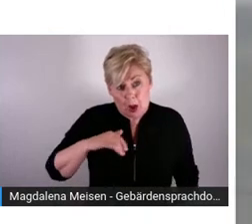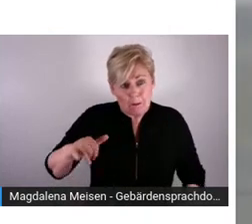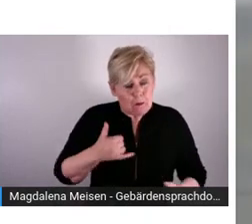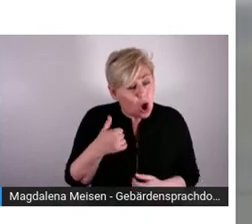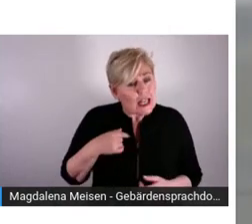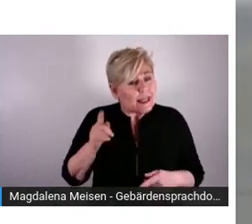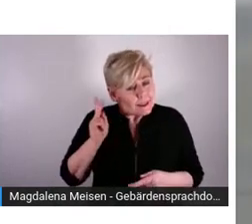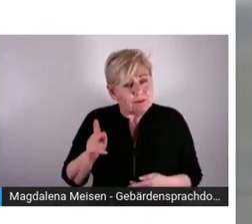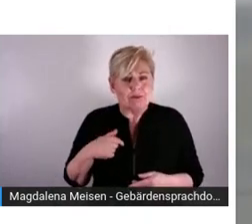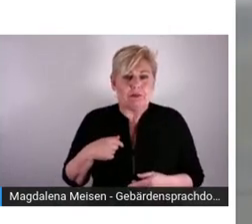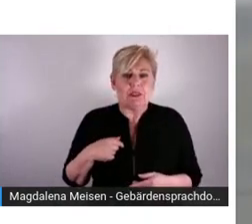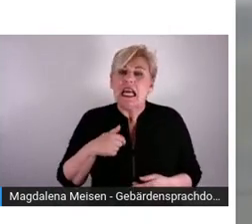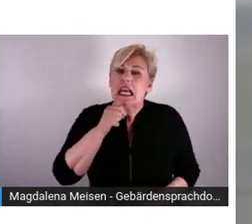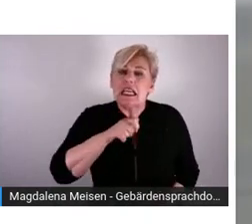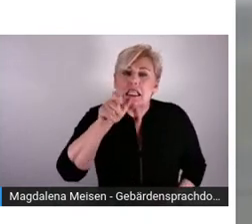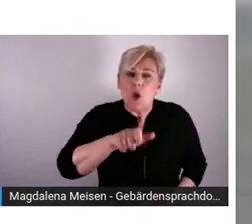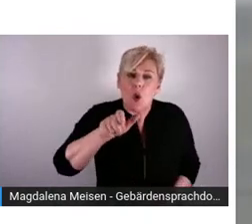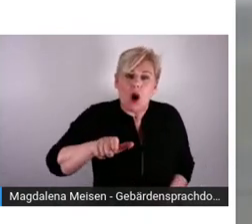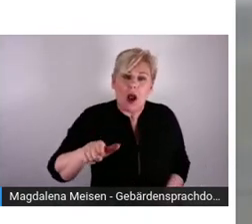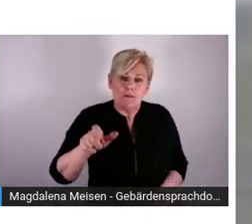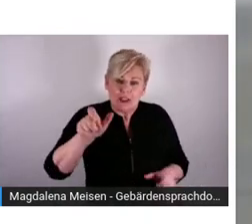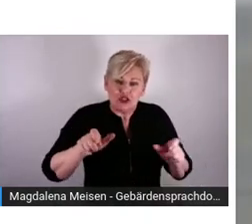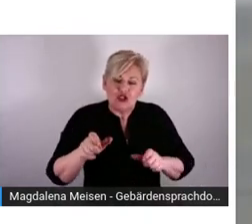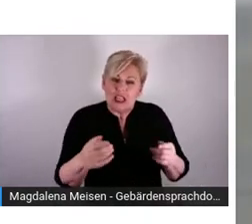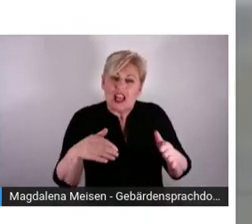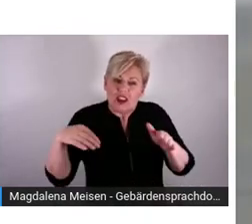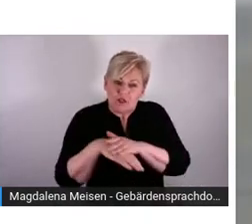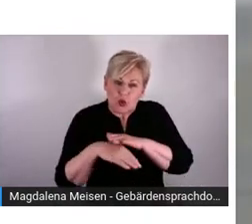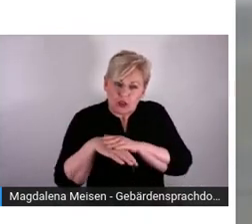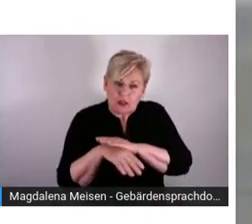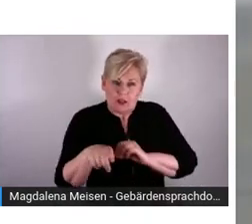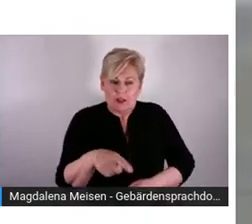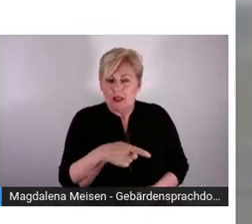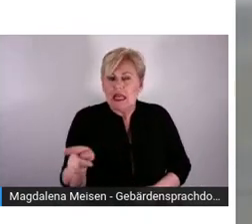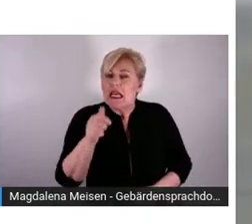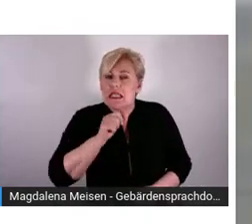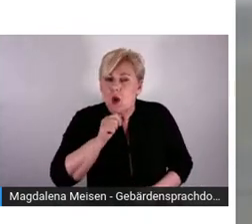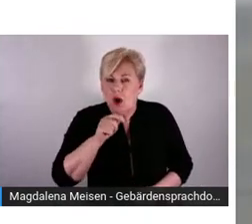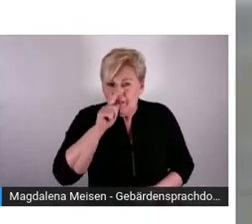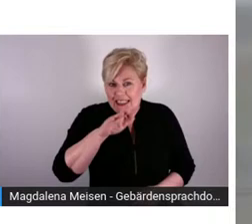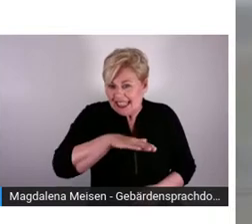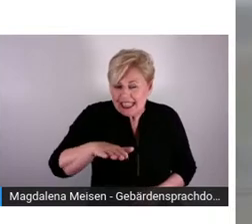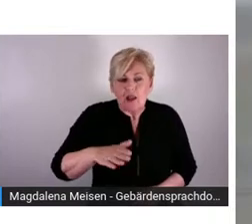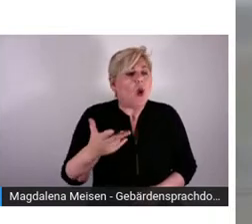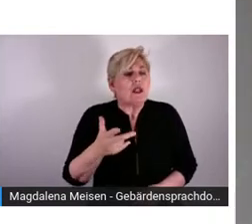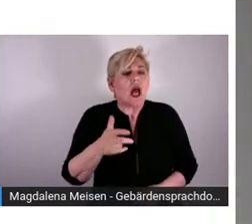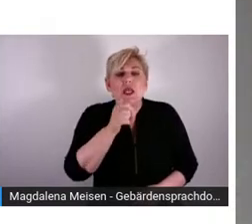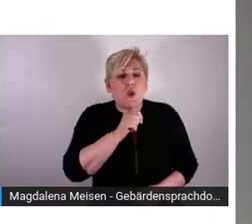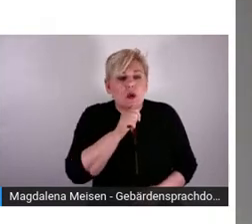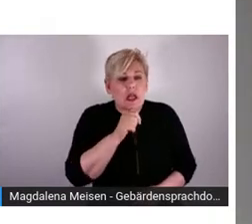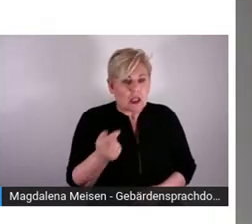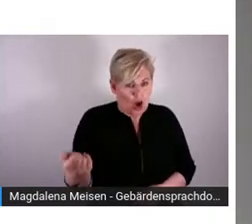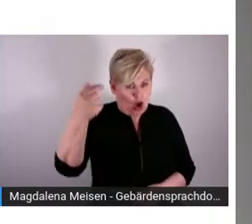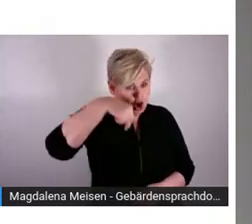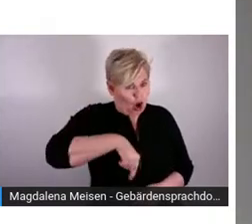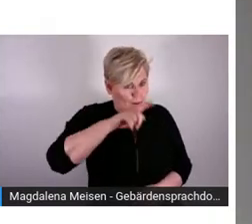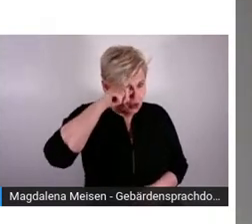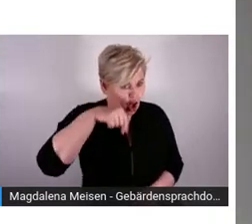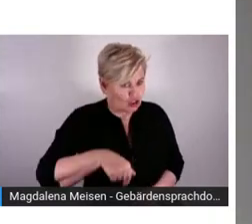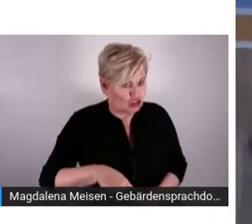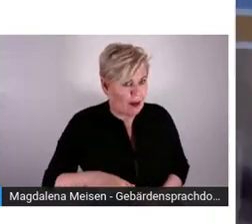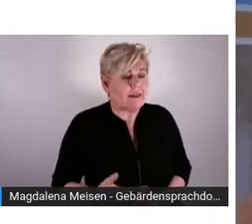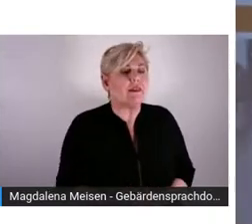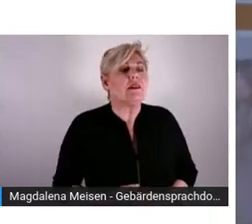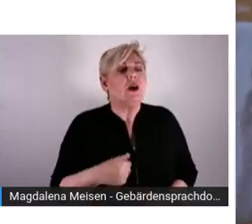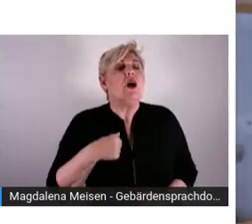an junge Geflüchtete, sprich junge Menschen, die erst als Kinder, als Jugendliche nach Deutschland zugewandert